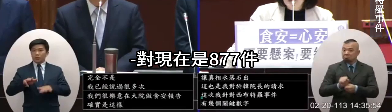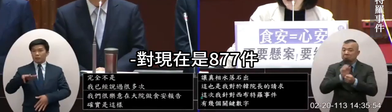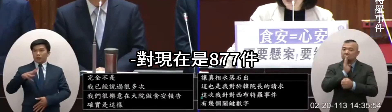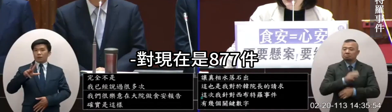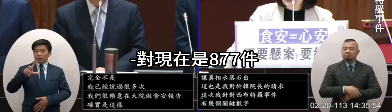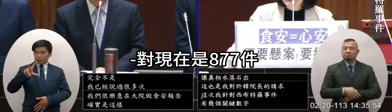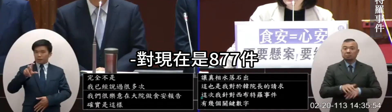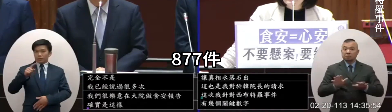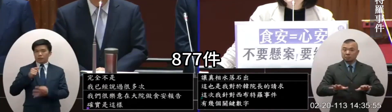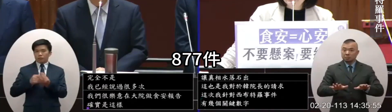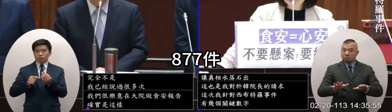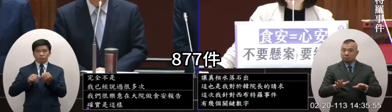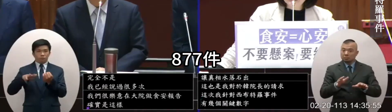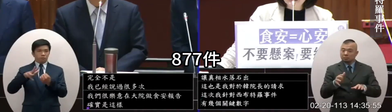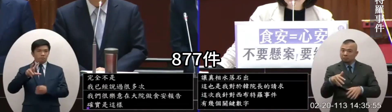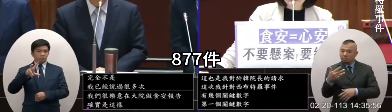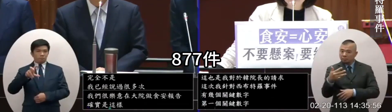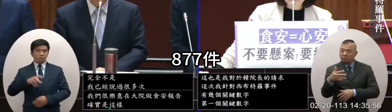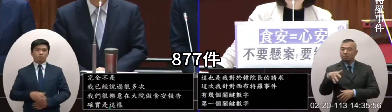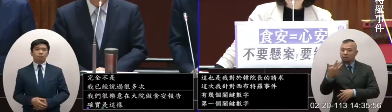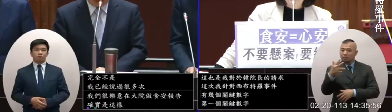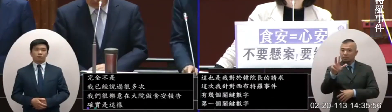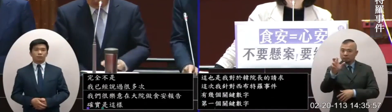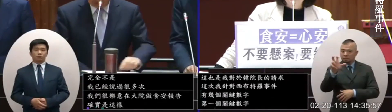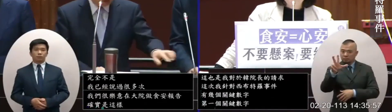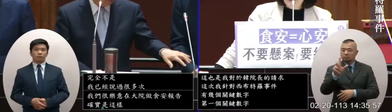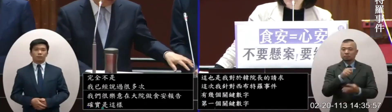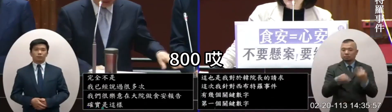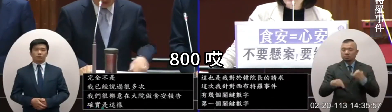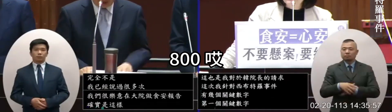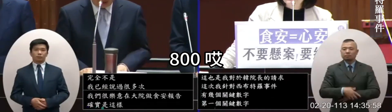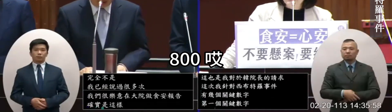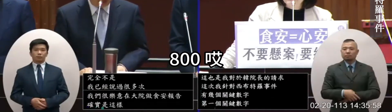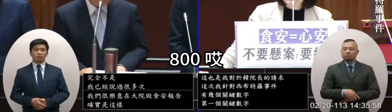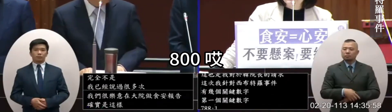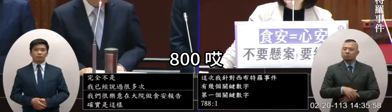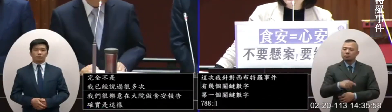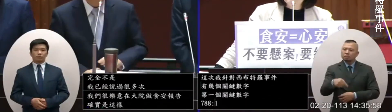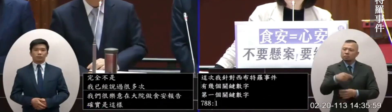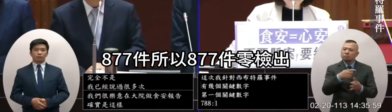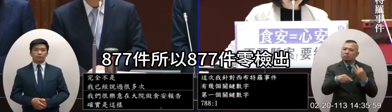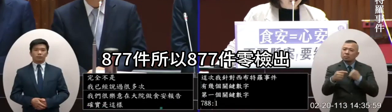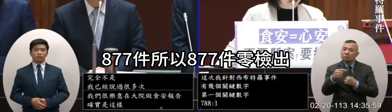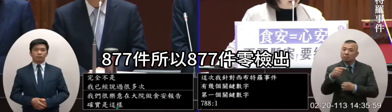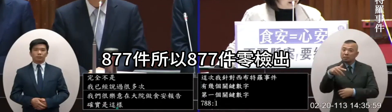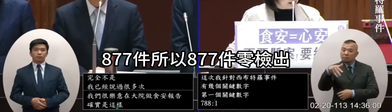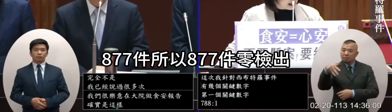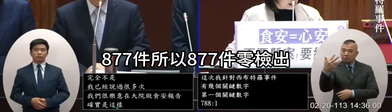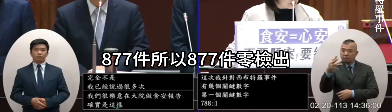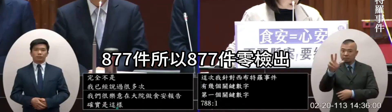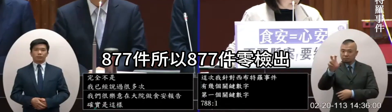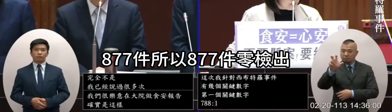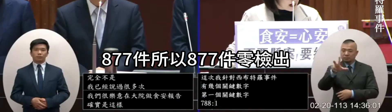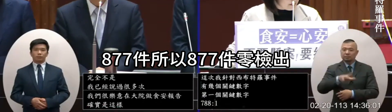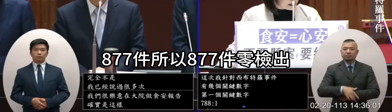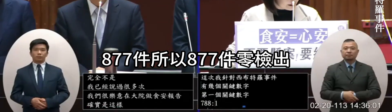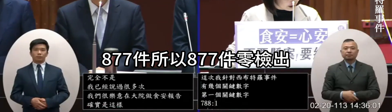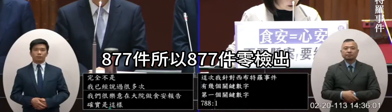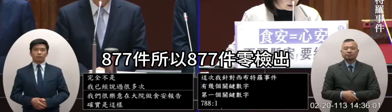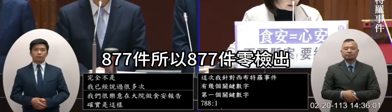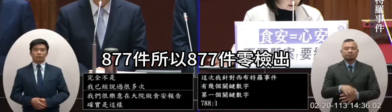877件。 八百 七十七。 七十七件。八百来，877件。所